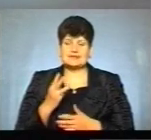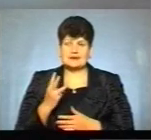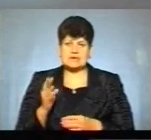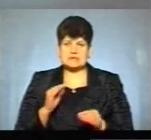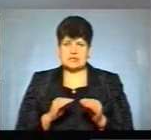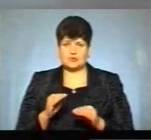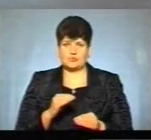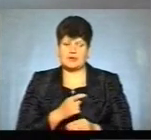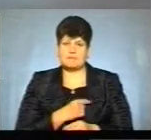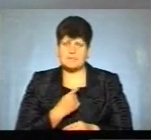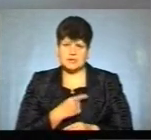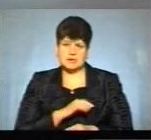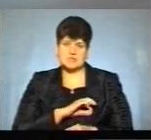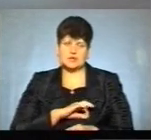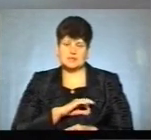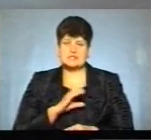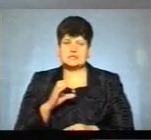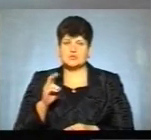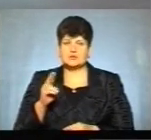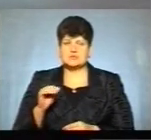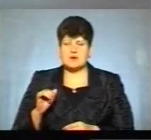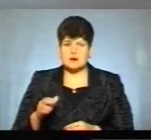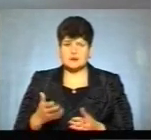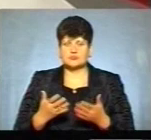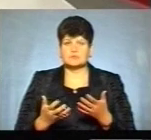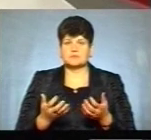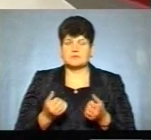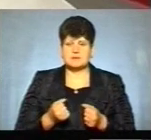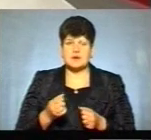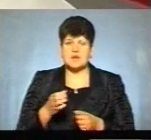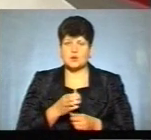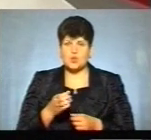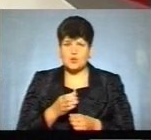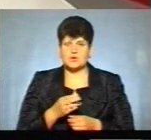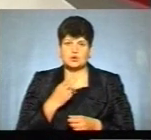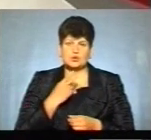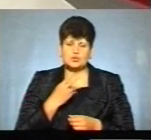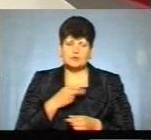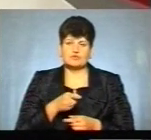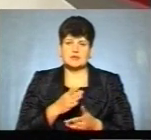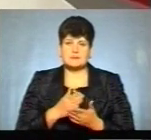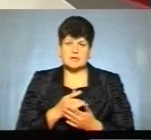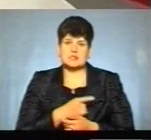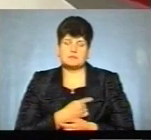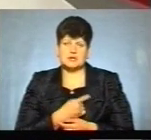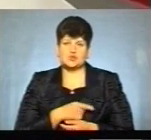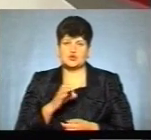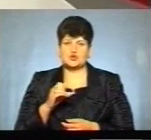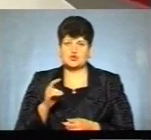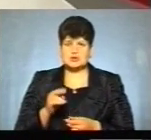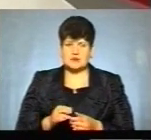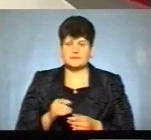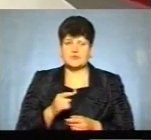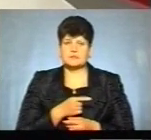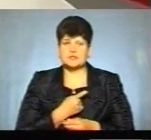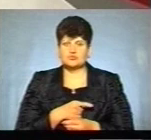там медична, юридична і соціальна. Якщо ми беремо алкоголь і тютюн, вони мають і медичну, і соціальну. Тобто медично вони